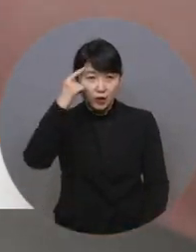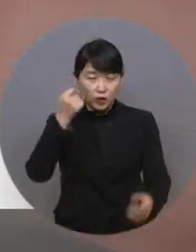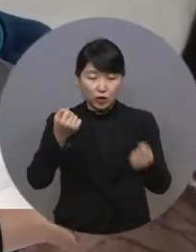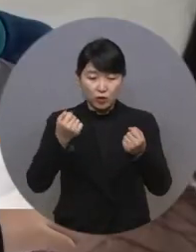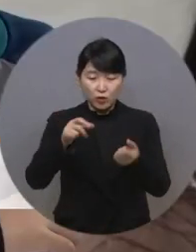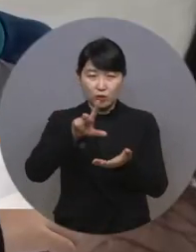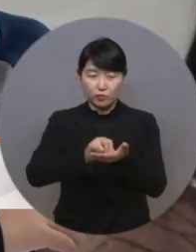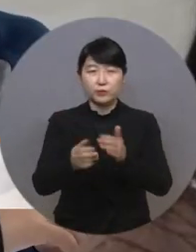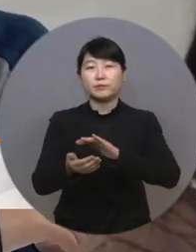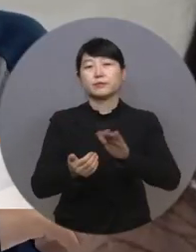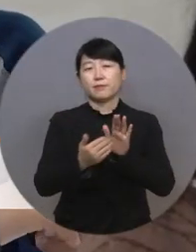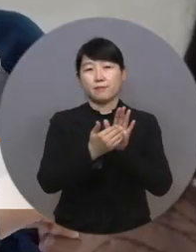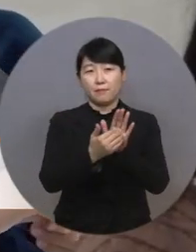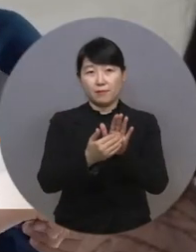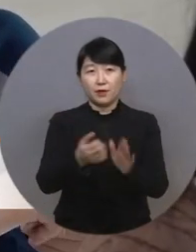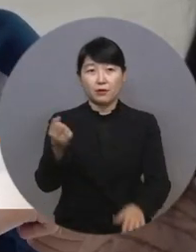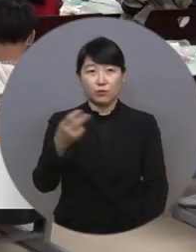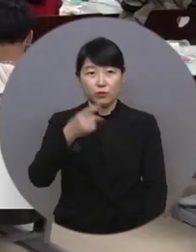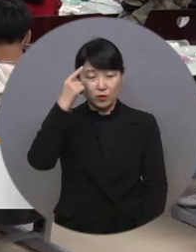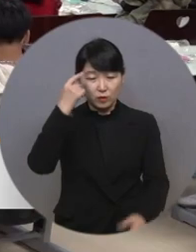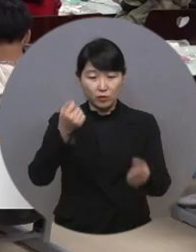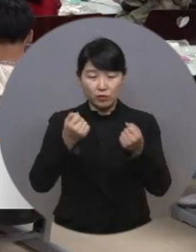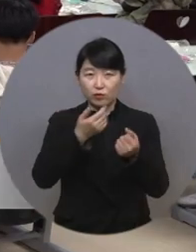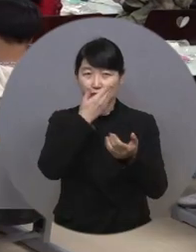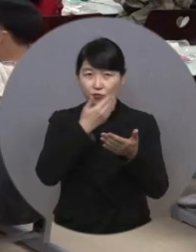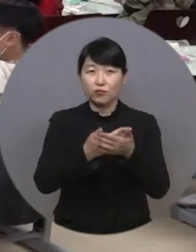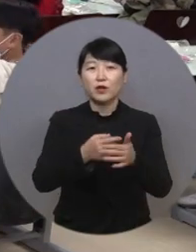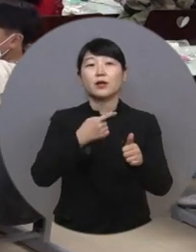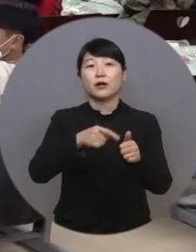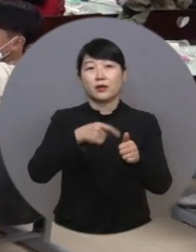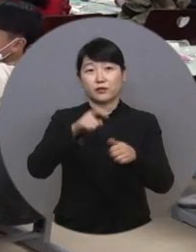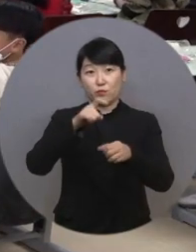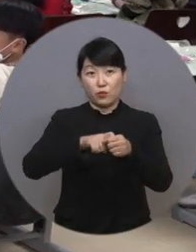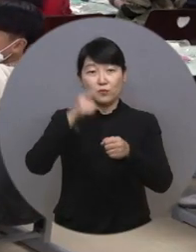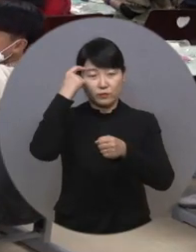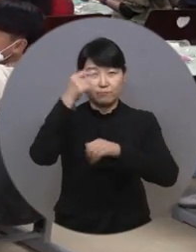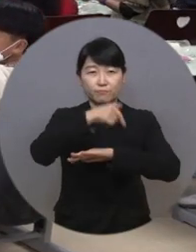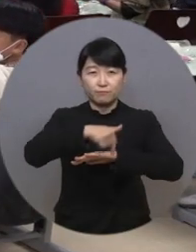정신건강 문제를 예방하고 정신건강의 중요성을 알리기 위해 기획됐습니다.